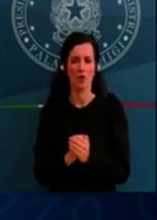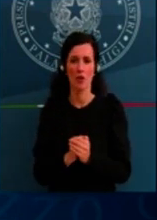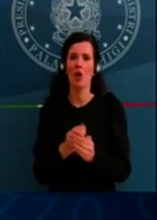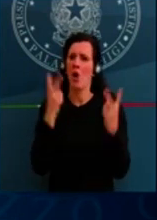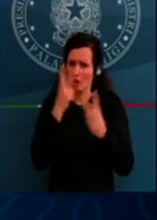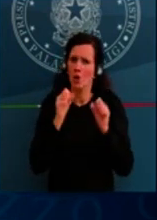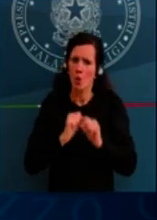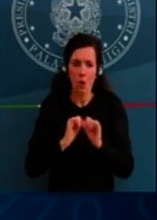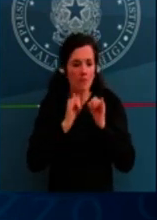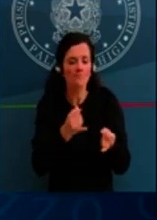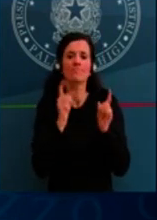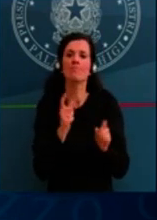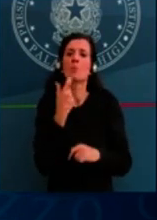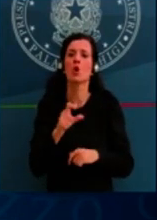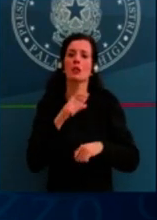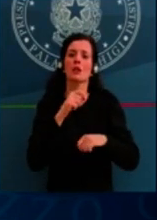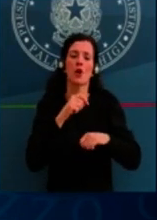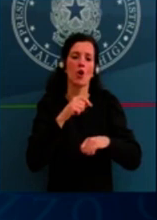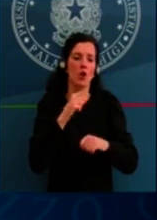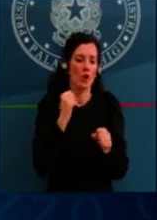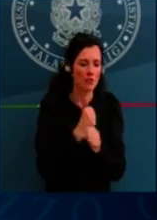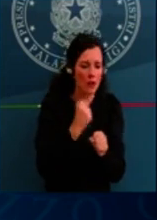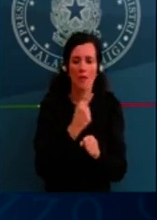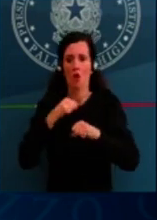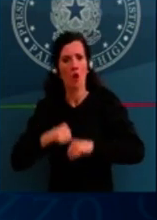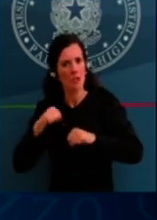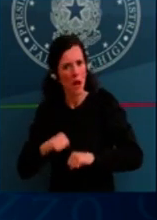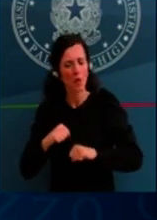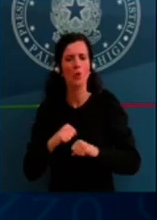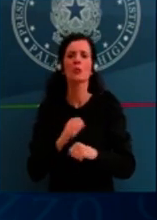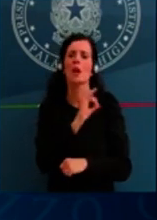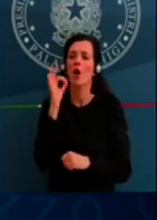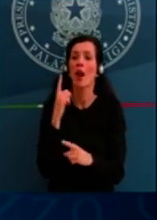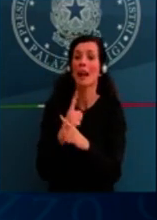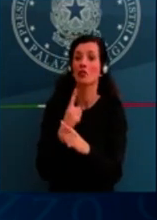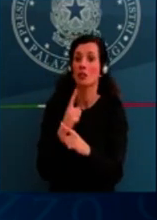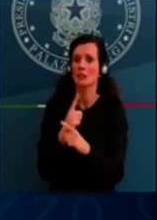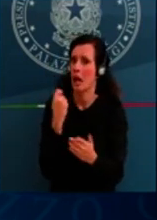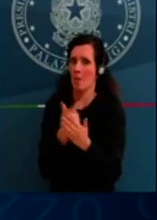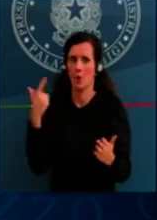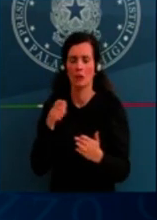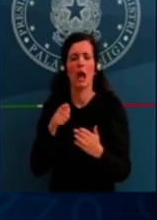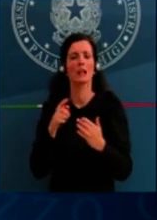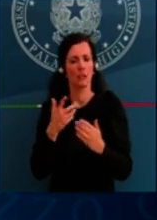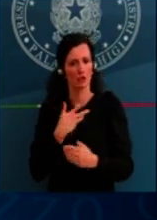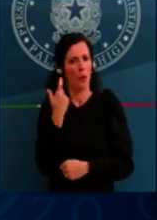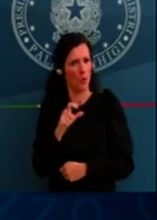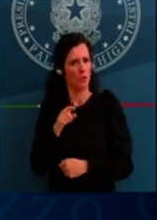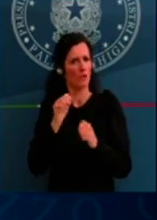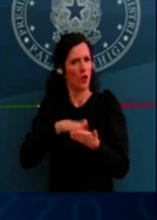e voglio anche chiarire che nei casi di necessità ricorre faccio un solo esempio anche la